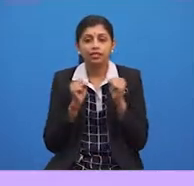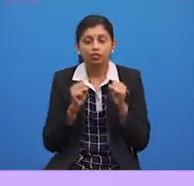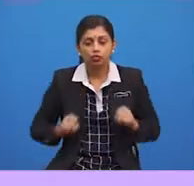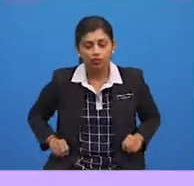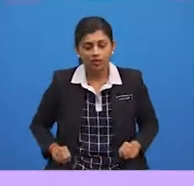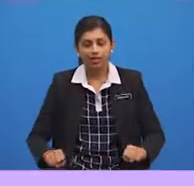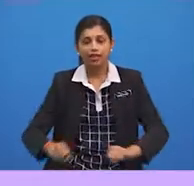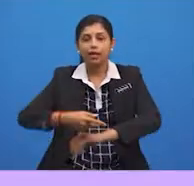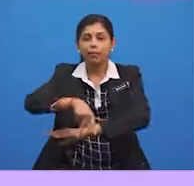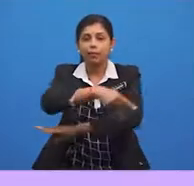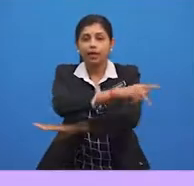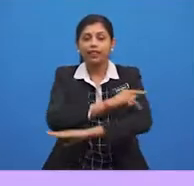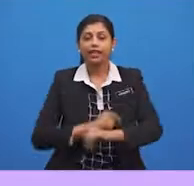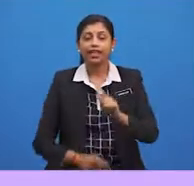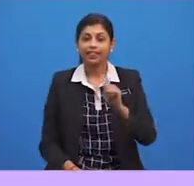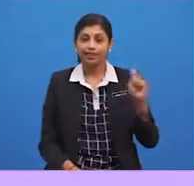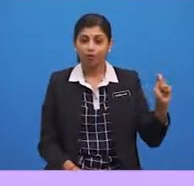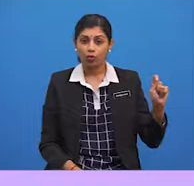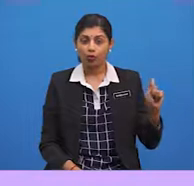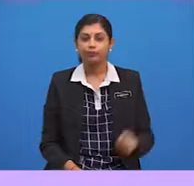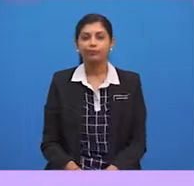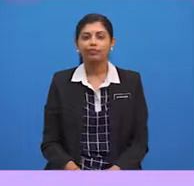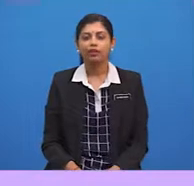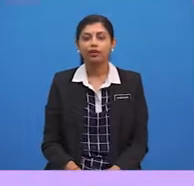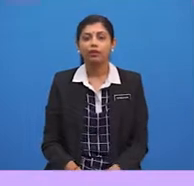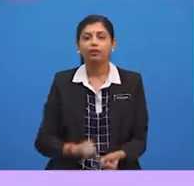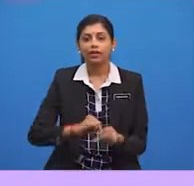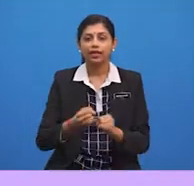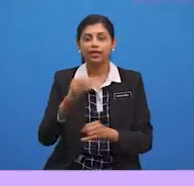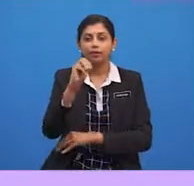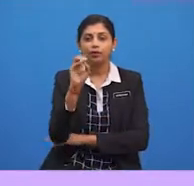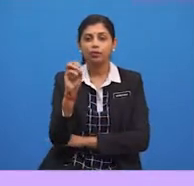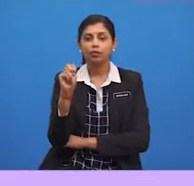timur atau iklim monsun sejuk sederhana.